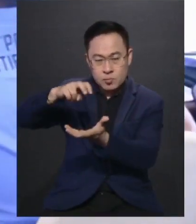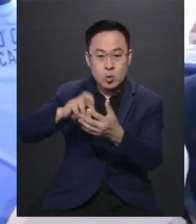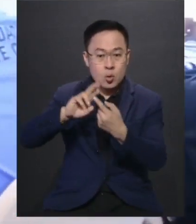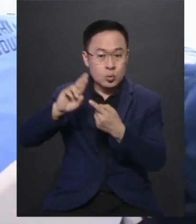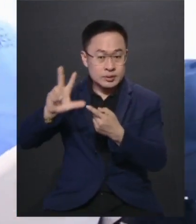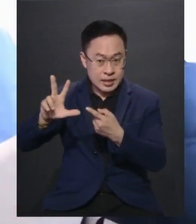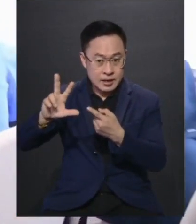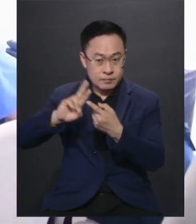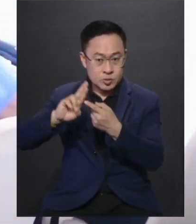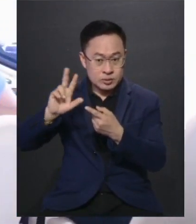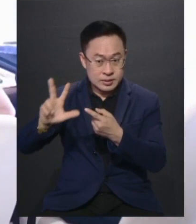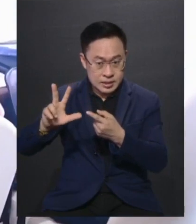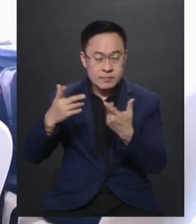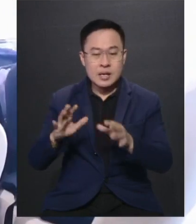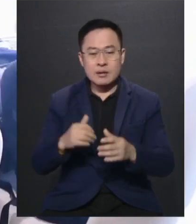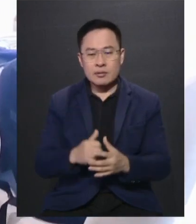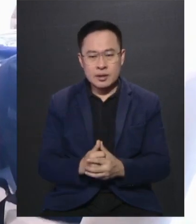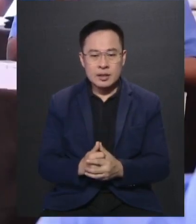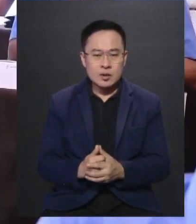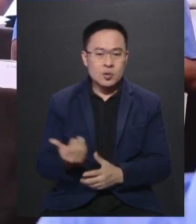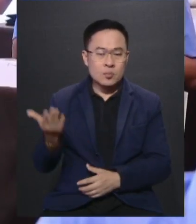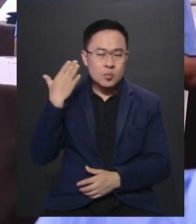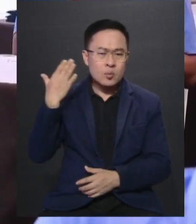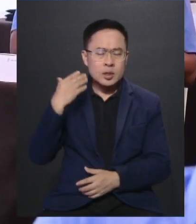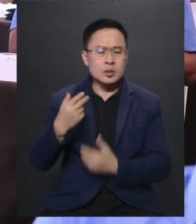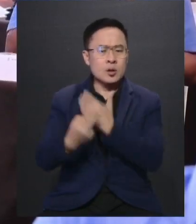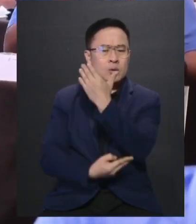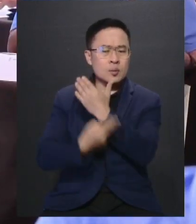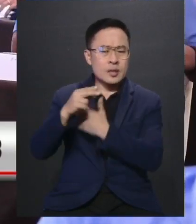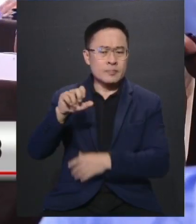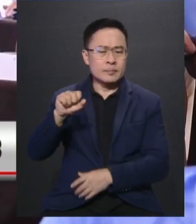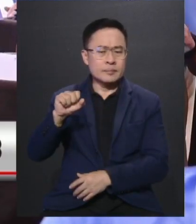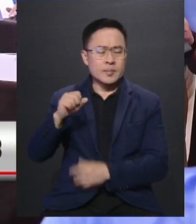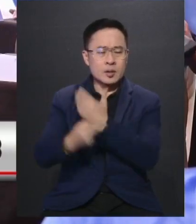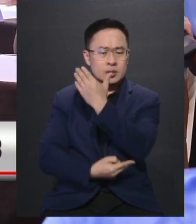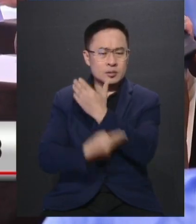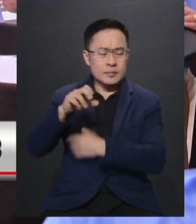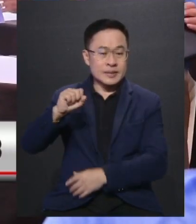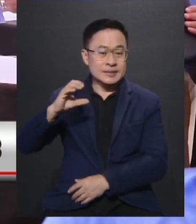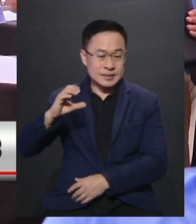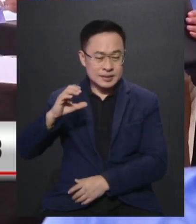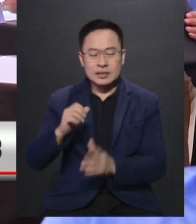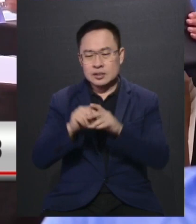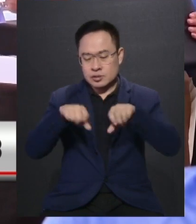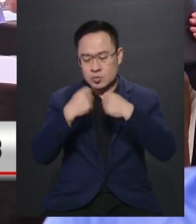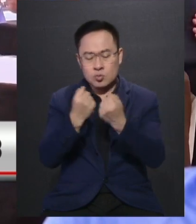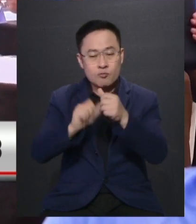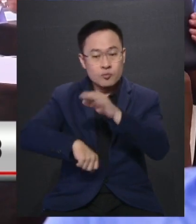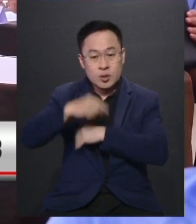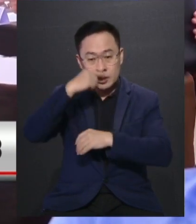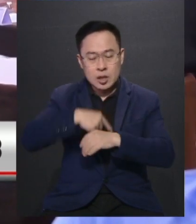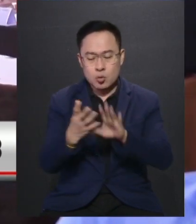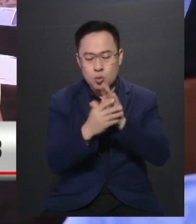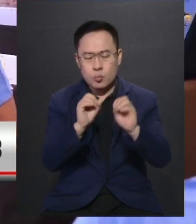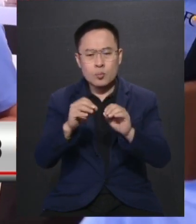ยค่ะเมื่อวานที่ผ่านมาค่ะที่โรงแรม SC Park นะสมาคมกีฬาฟุตบอลแห่งประเทศไทยได้จัดพิธีเปิดการอบรมผู้ฝึกส